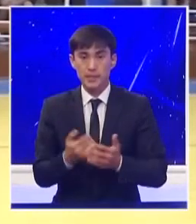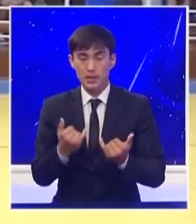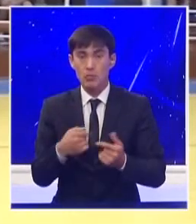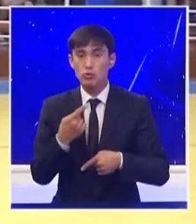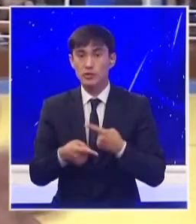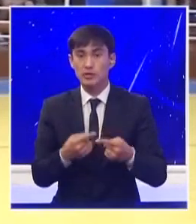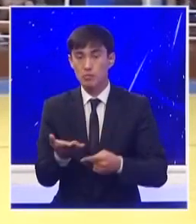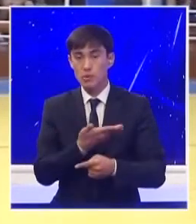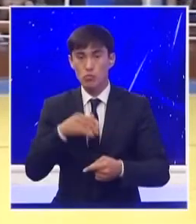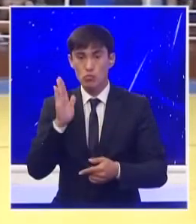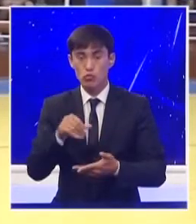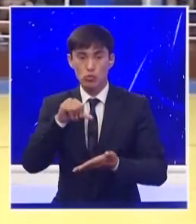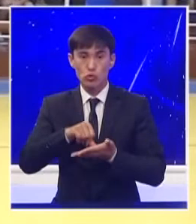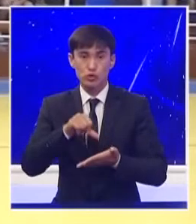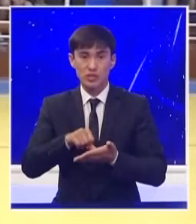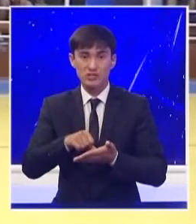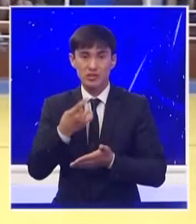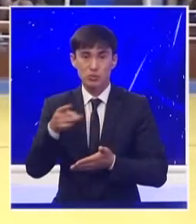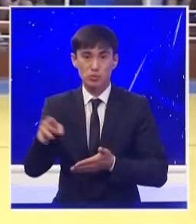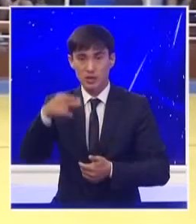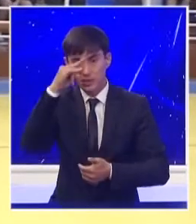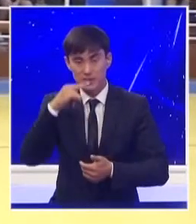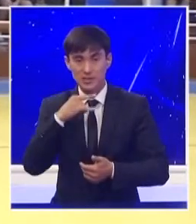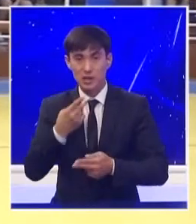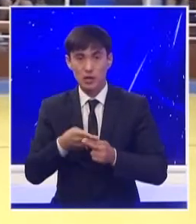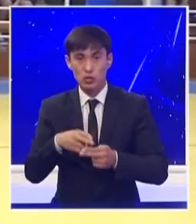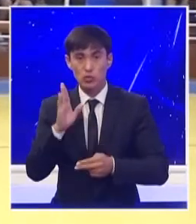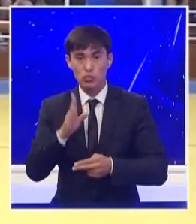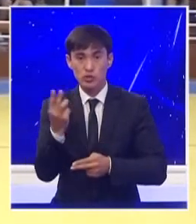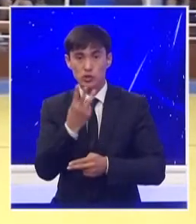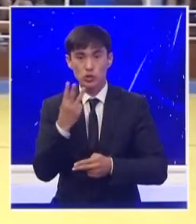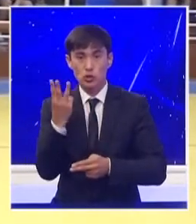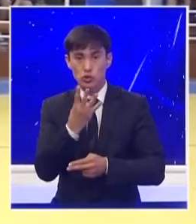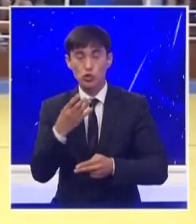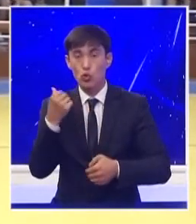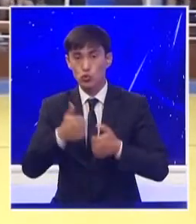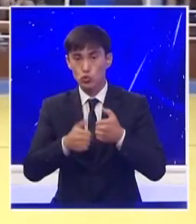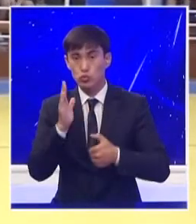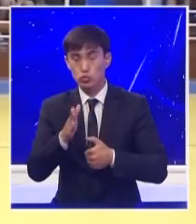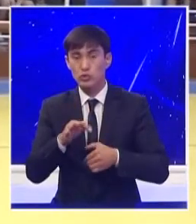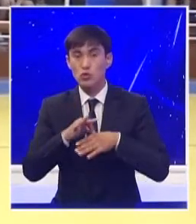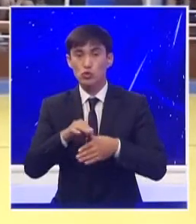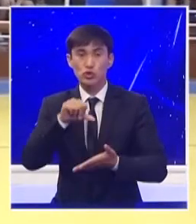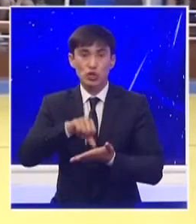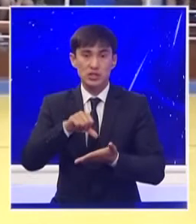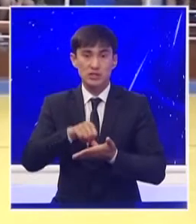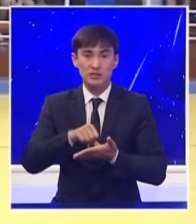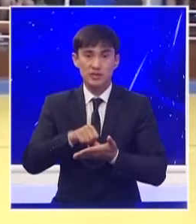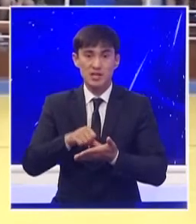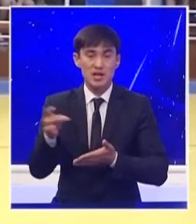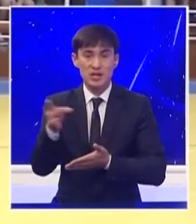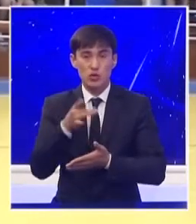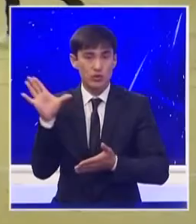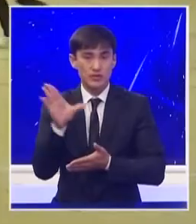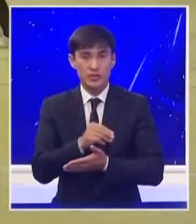После этого мы будем участвовать на чемпионате Республики Казахстан, который состоит из трех, из четырех туров, где будут участвовать все регионы